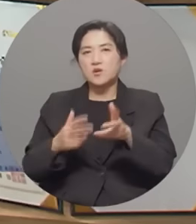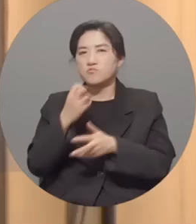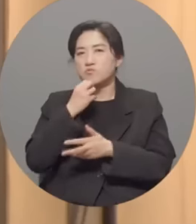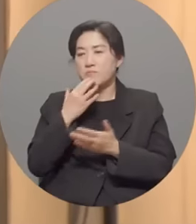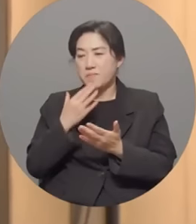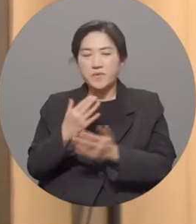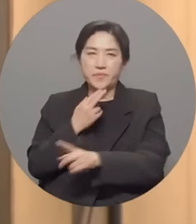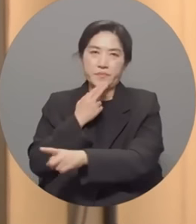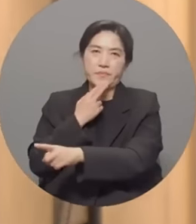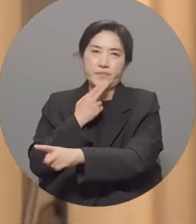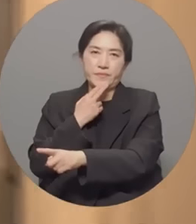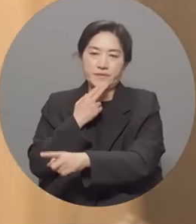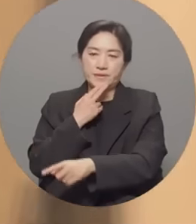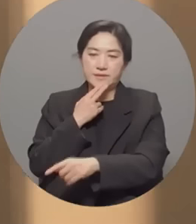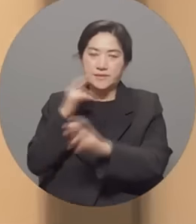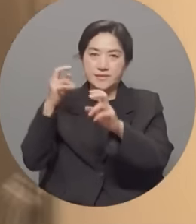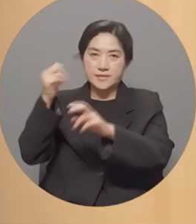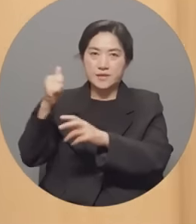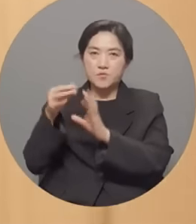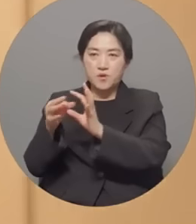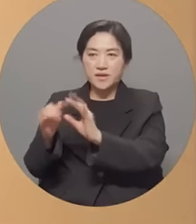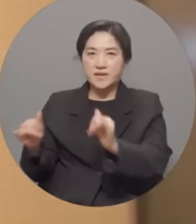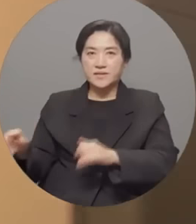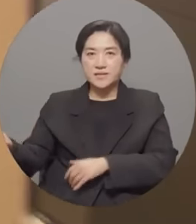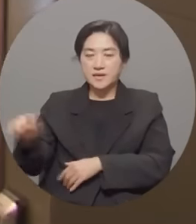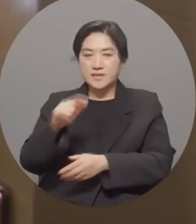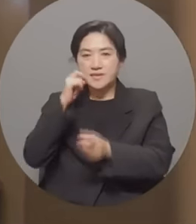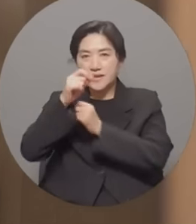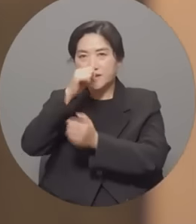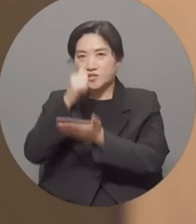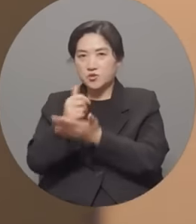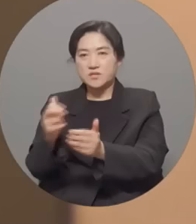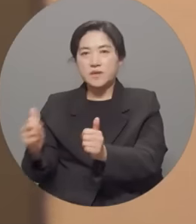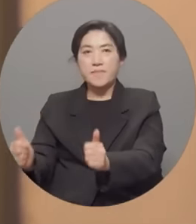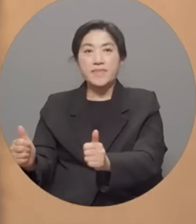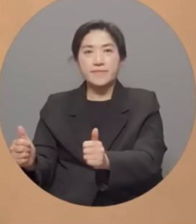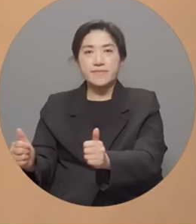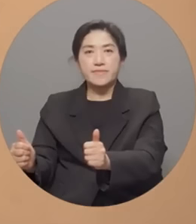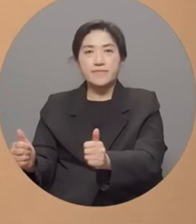때문에. 업체 대표와 관계자들은 사기 혐의로 재판에